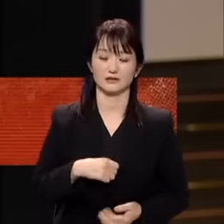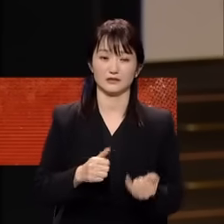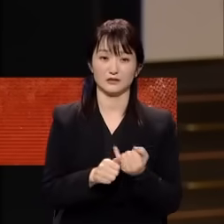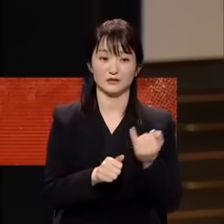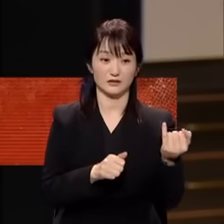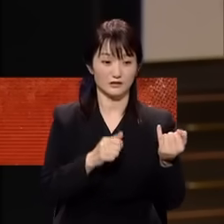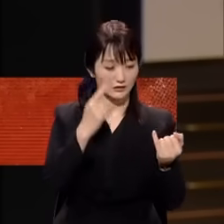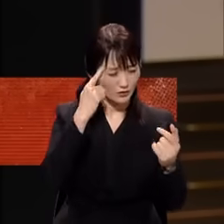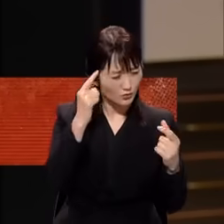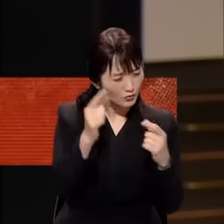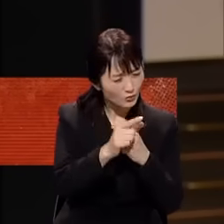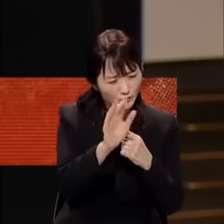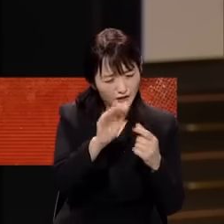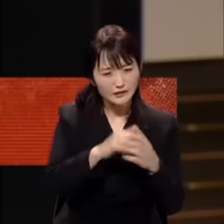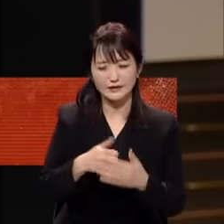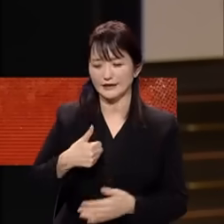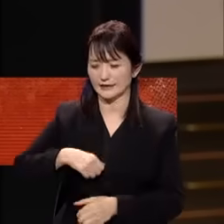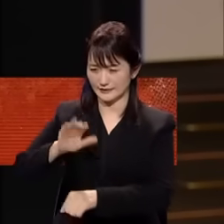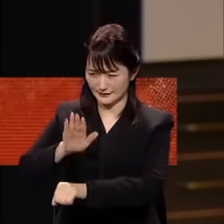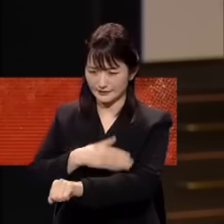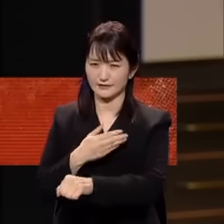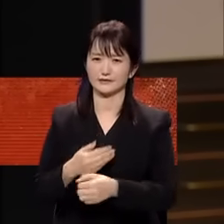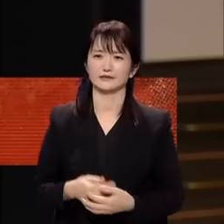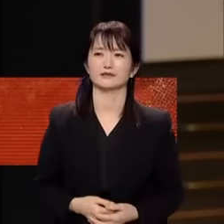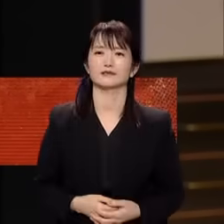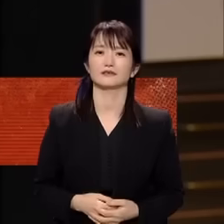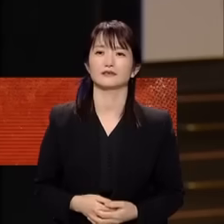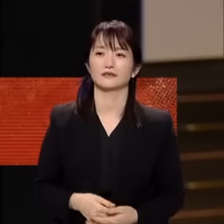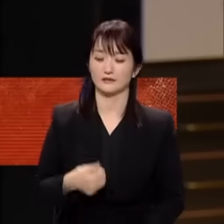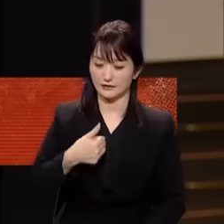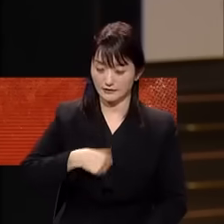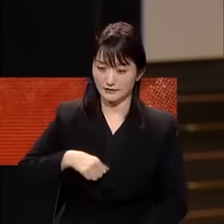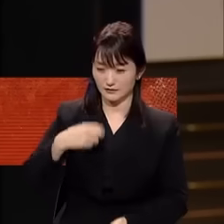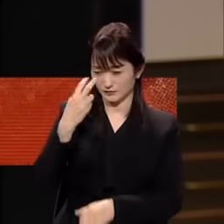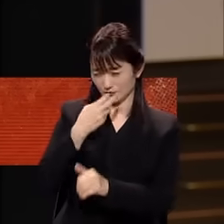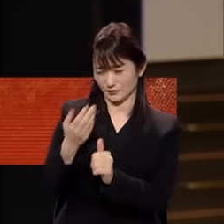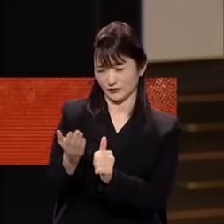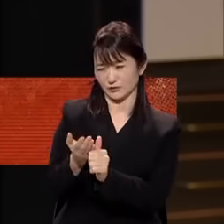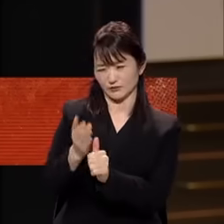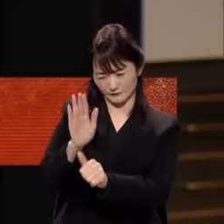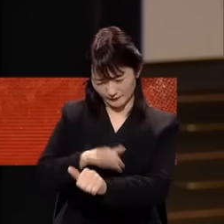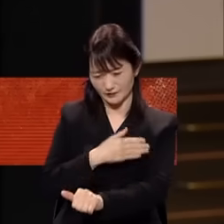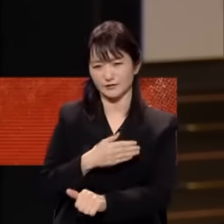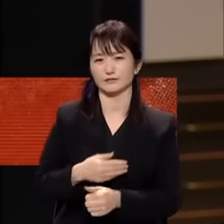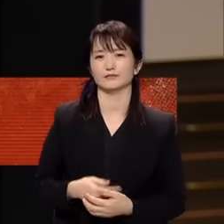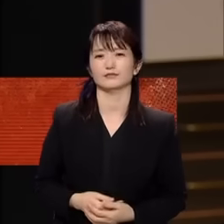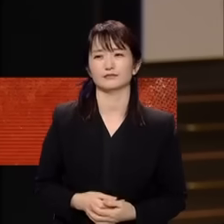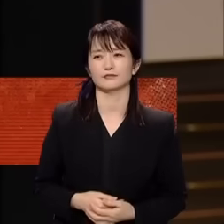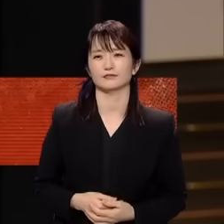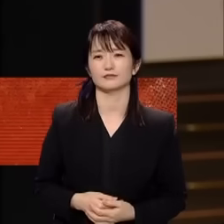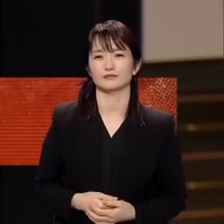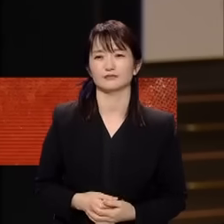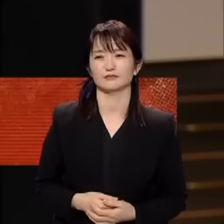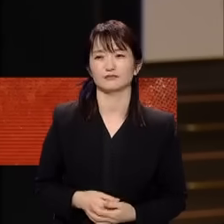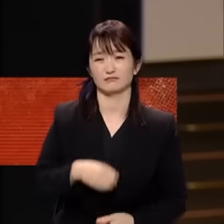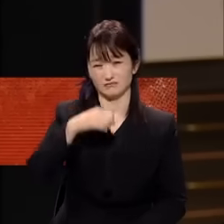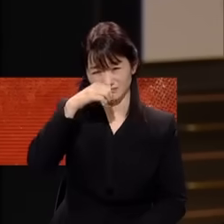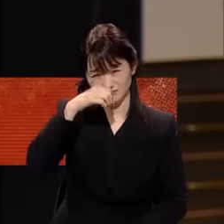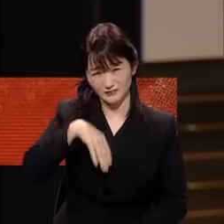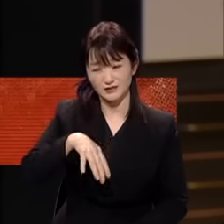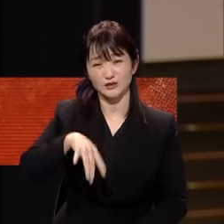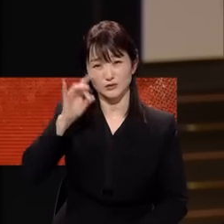아니라 아들이 더 문제다라고 하셨습니다. 그리고 슝슝님, 아들을 잘못 키웠네요라고 하셨는데요. 하지만 김선희님, 그냥